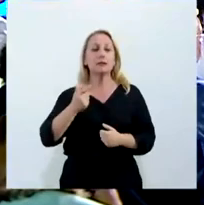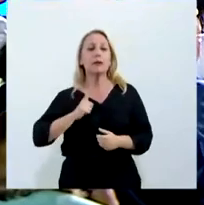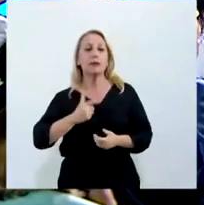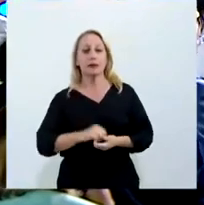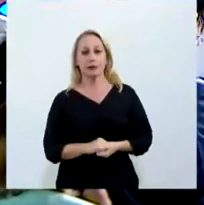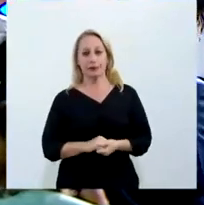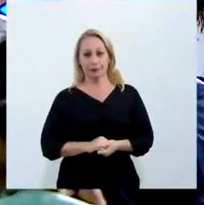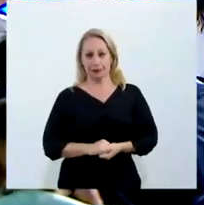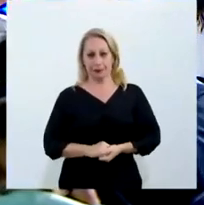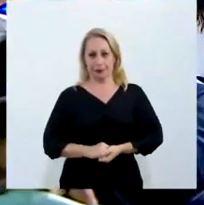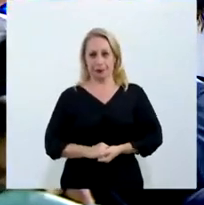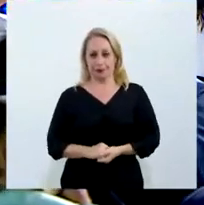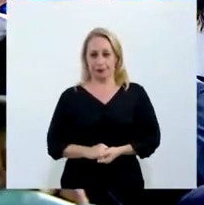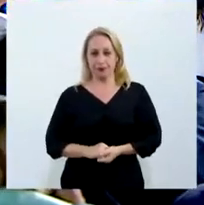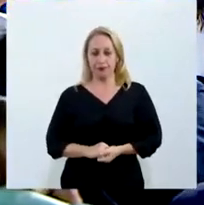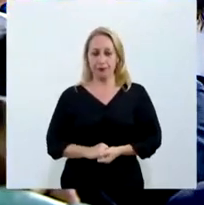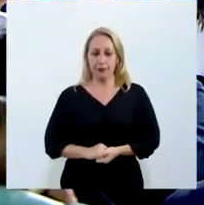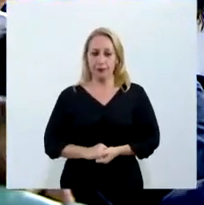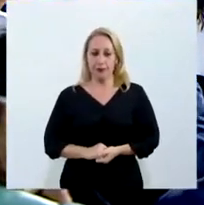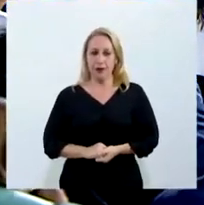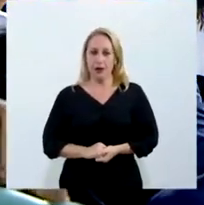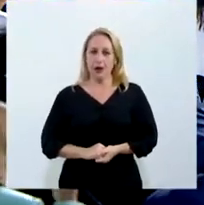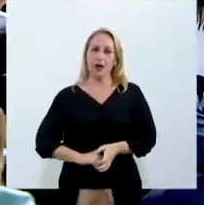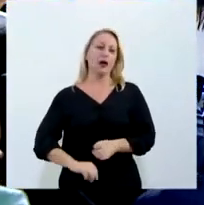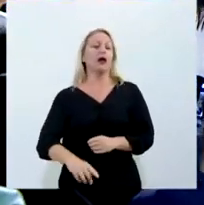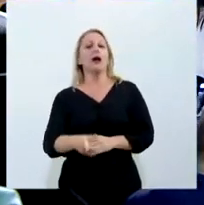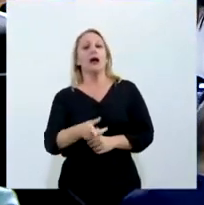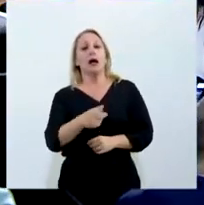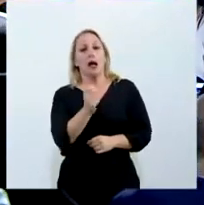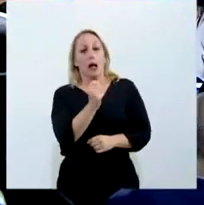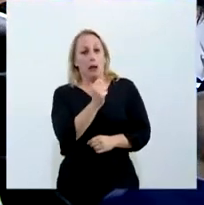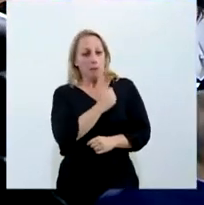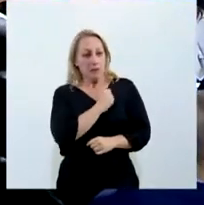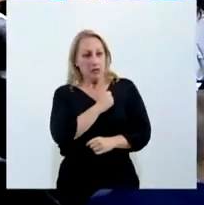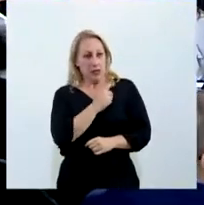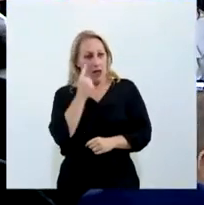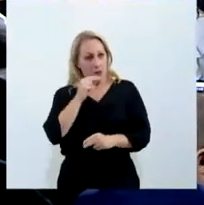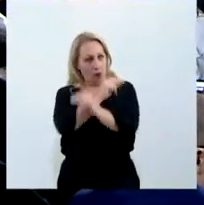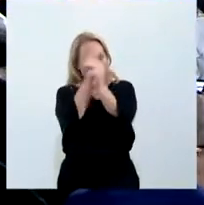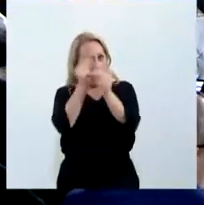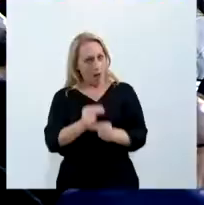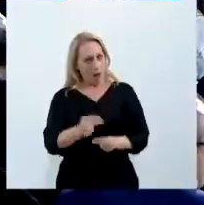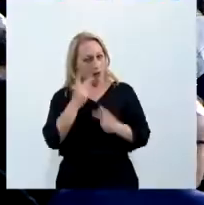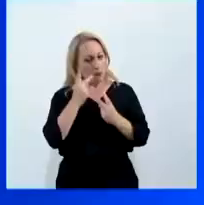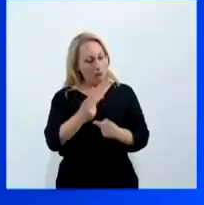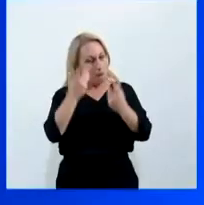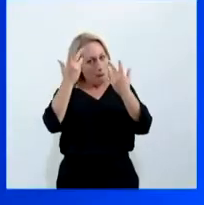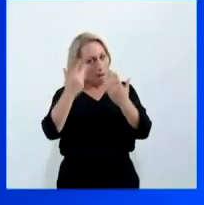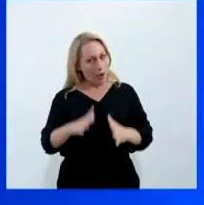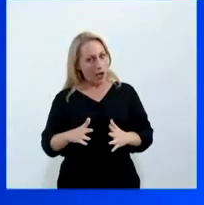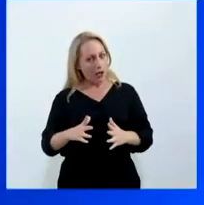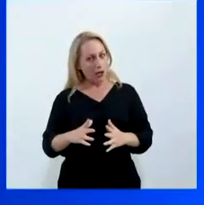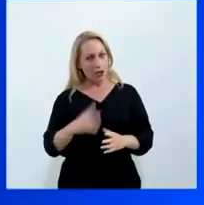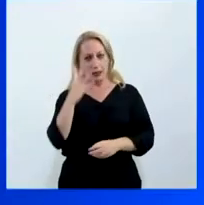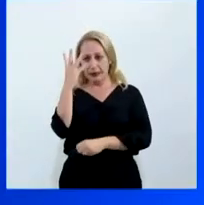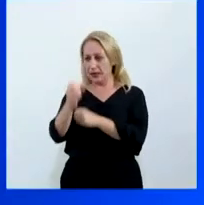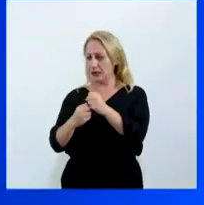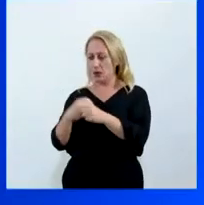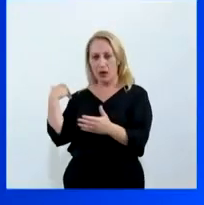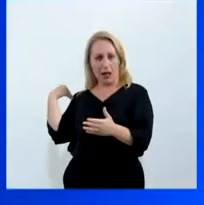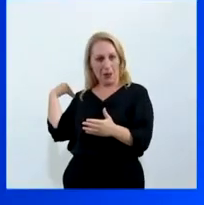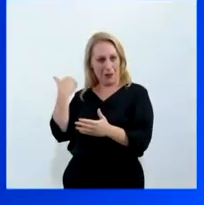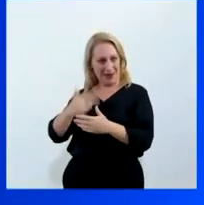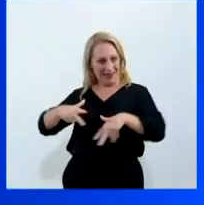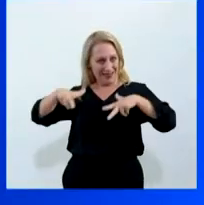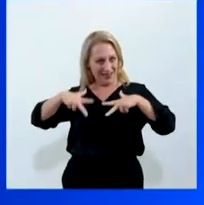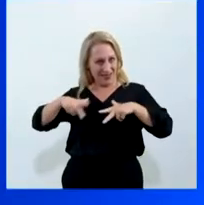Πιστεύω ότι ήδη έχουμε δει αποτελέσματα. Την προηγούμενη τετραετία κάναμε βήματα για